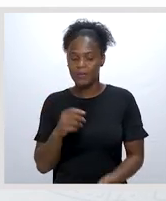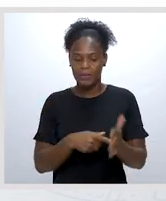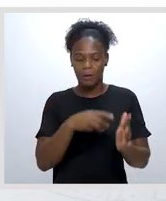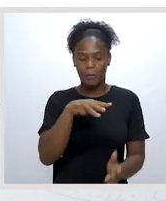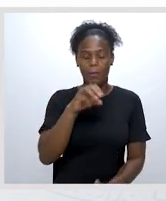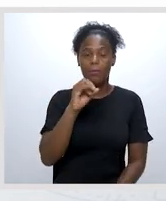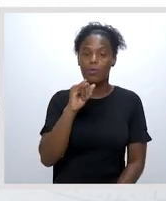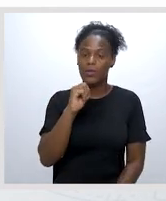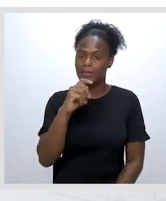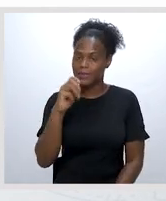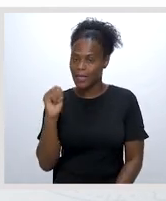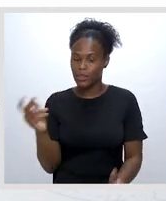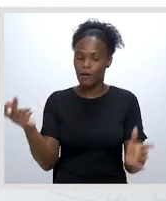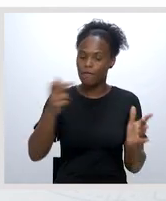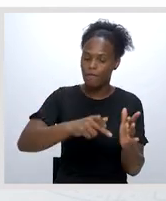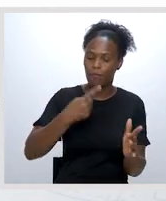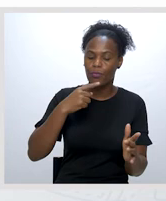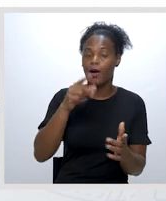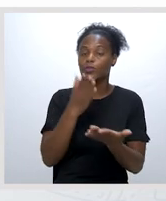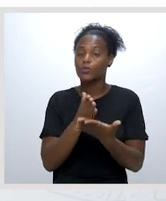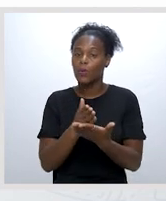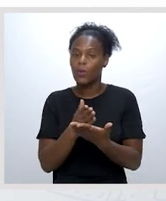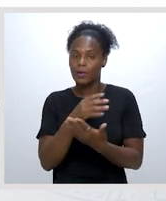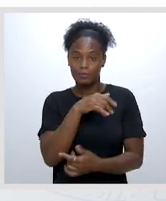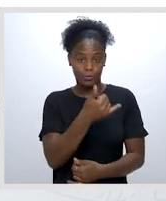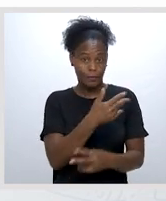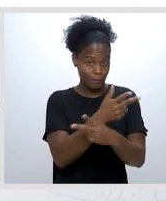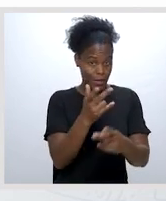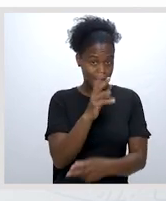Moïsej revient de l'école. Moïsej en revient.